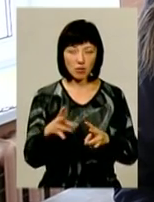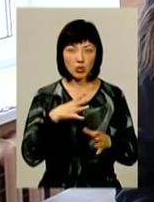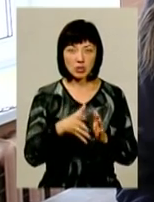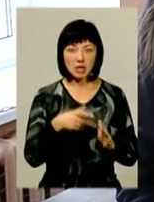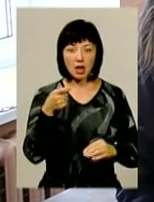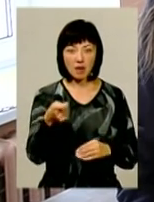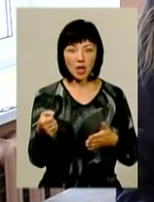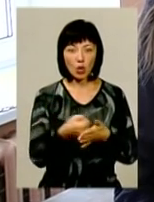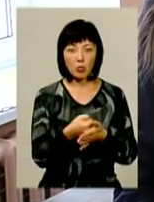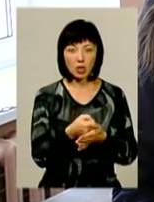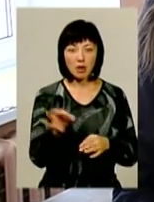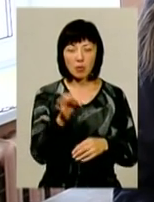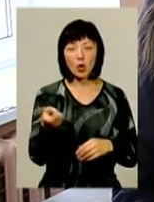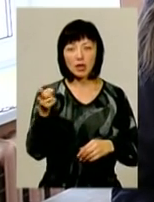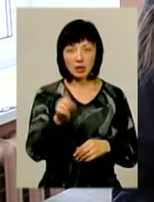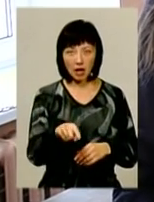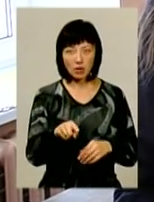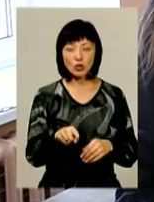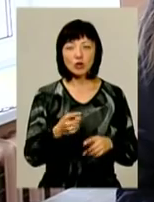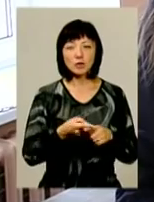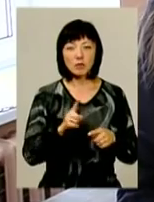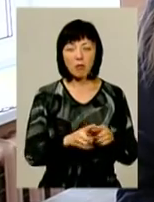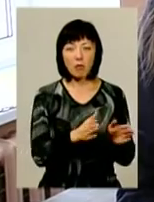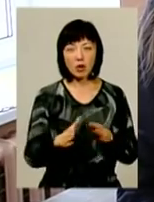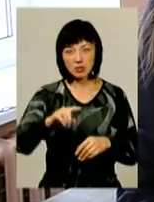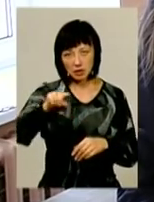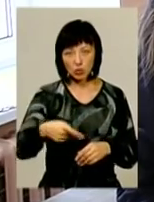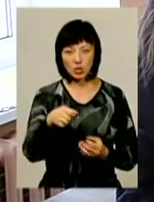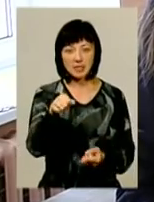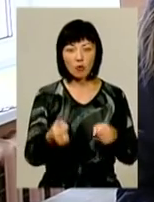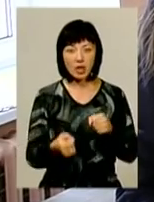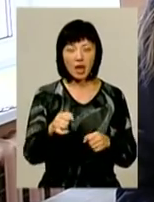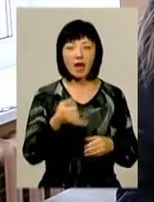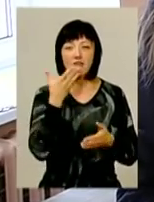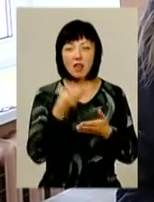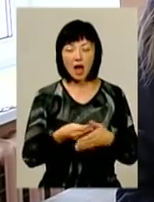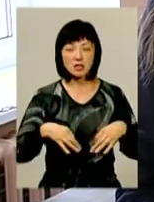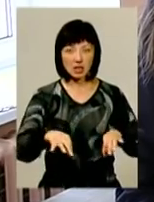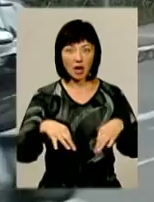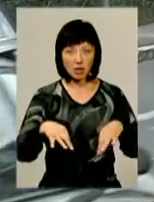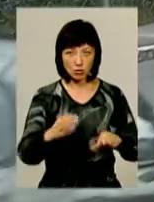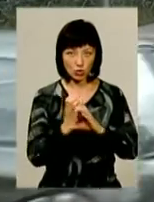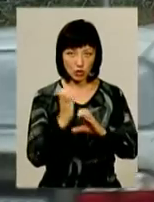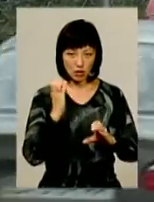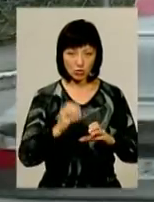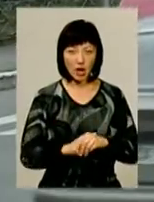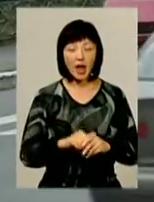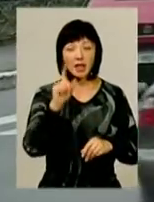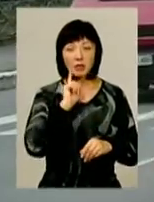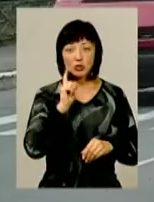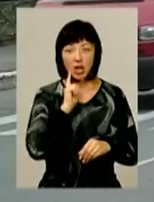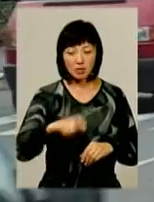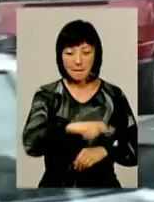заявлено клопотання про те, щоб в солідарному порядку стягнути з водія та власника транспортного засобу. Тим часом